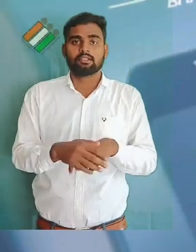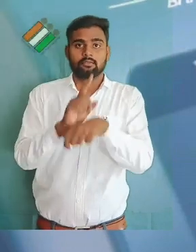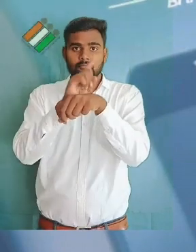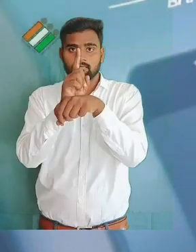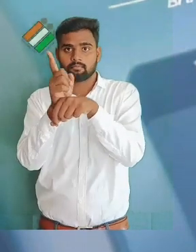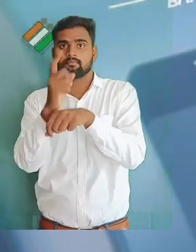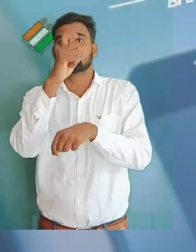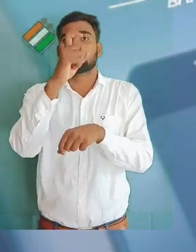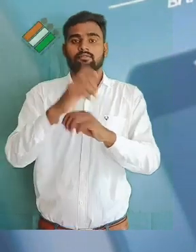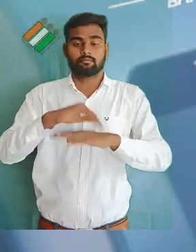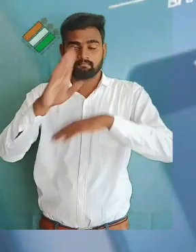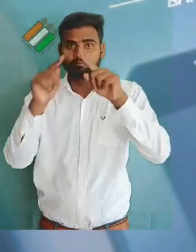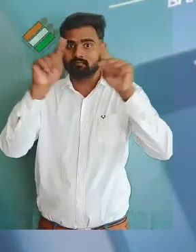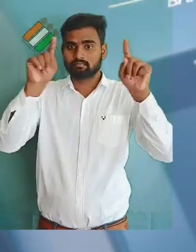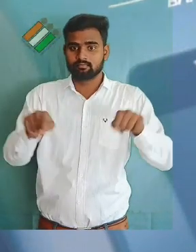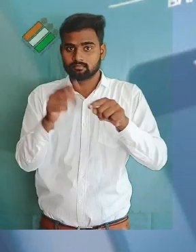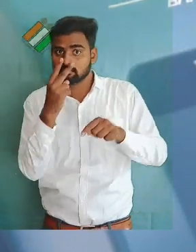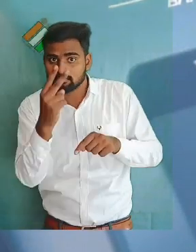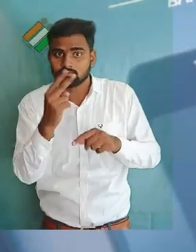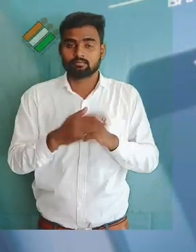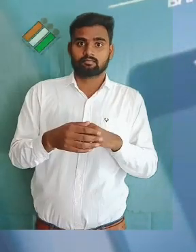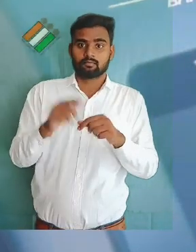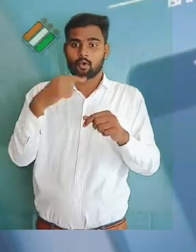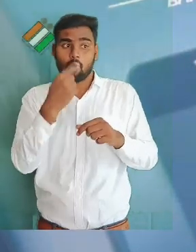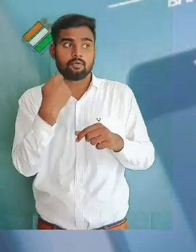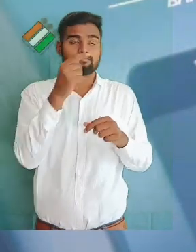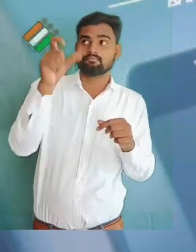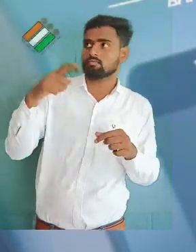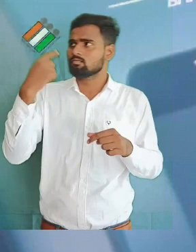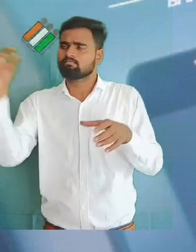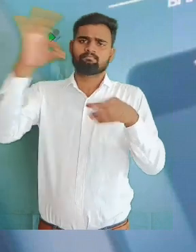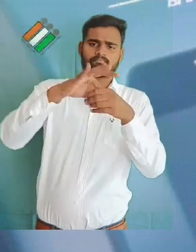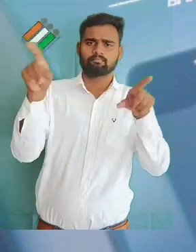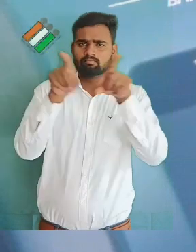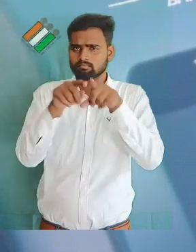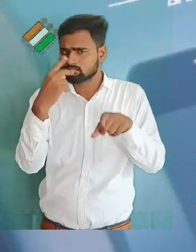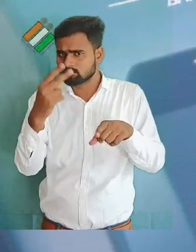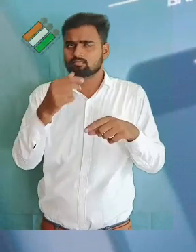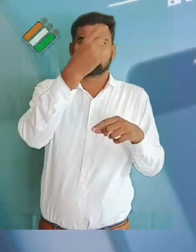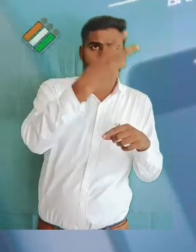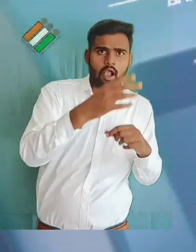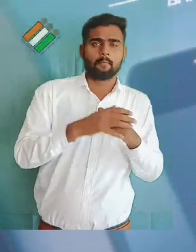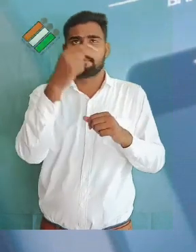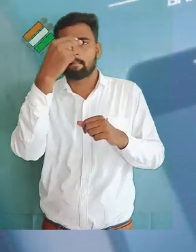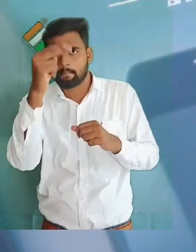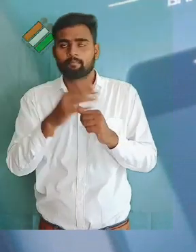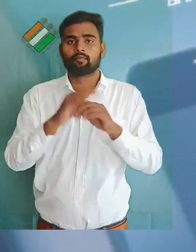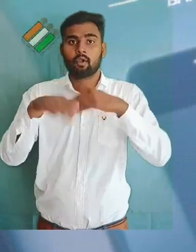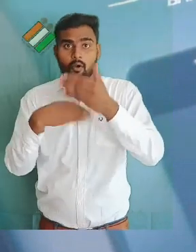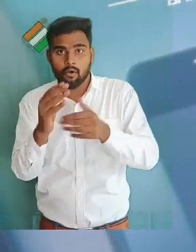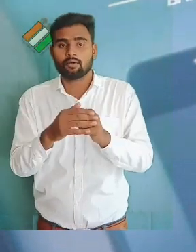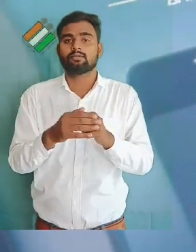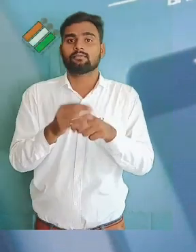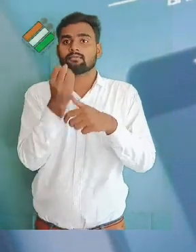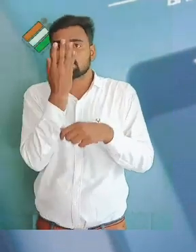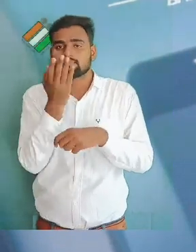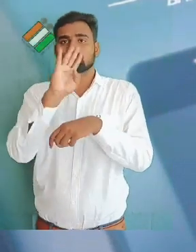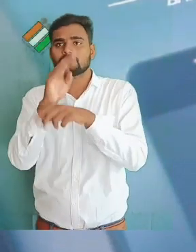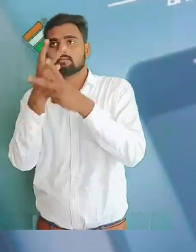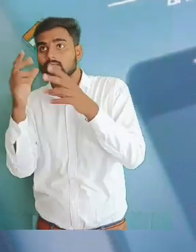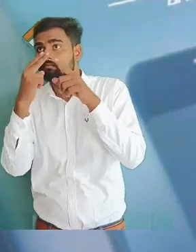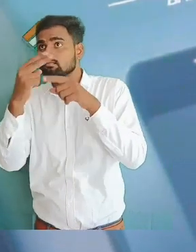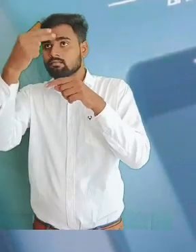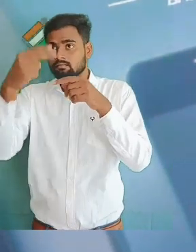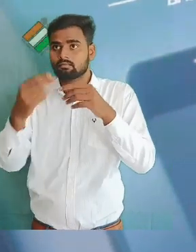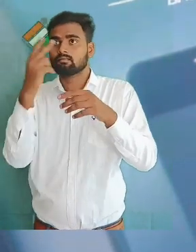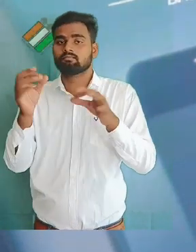दिखाई देगी। उस पर्ची में आपने जिसे वोट दिया है उस उम्मीदवार की क्रम संख्या, नाम और चुनाव चिन्ह दिखाई देंगे, और वो पर्ची कटकर